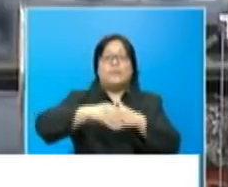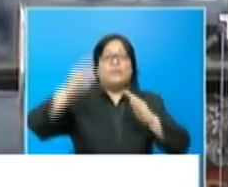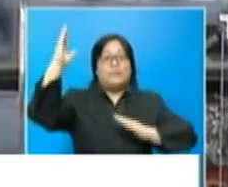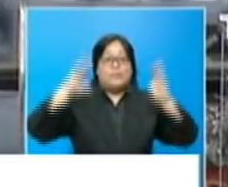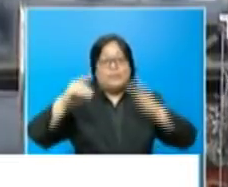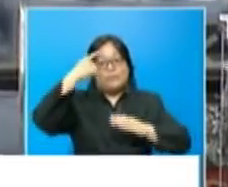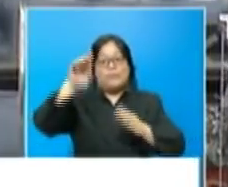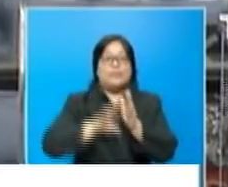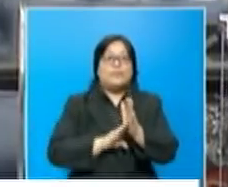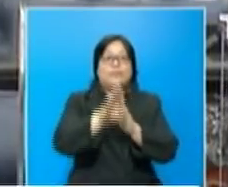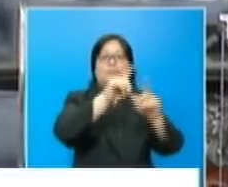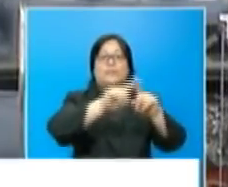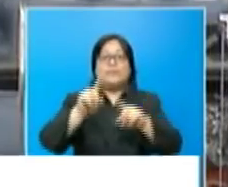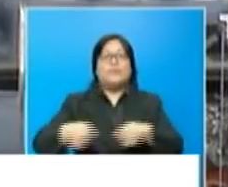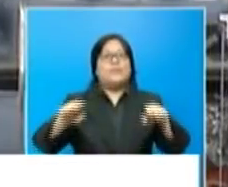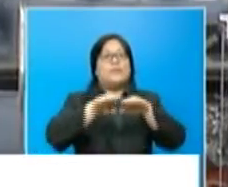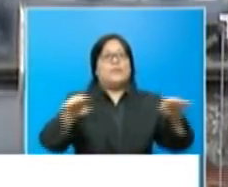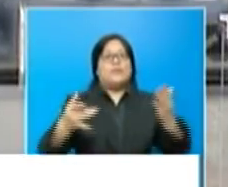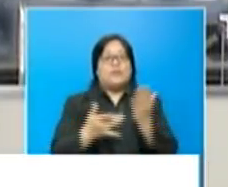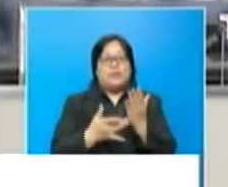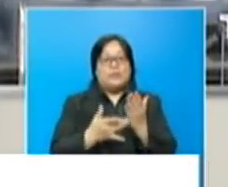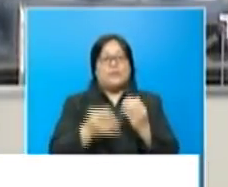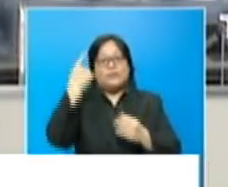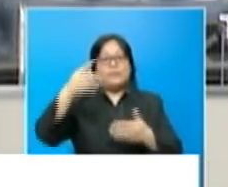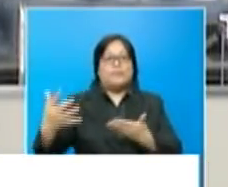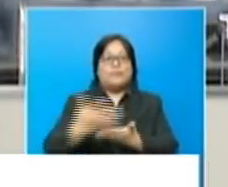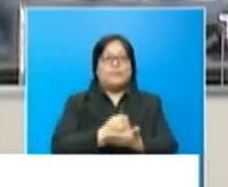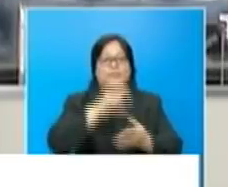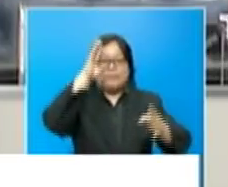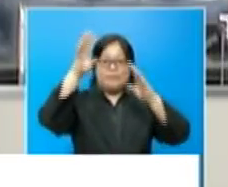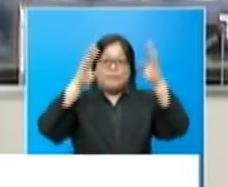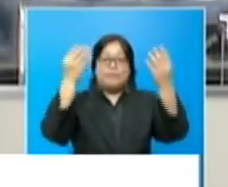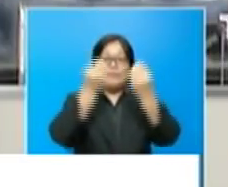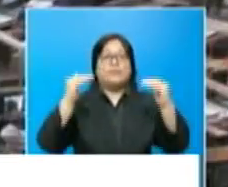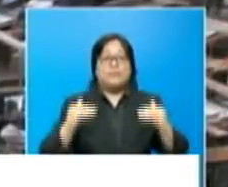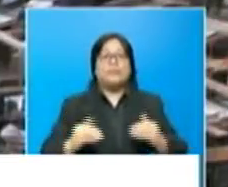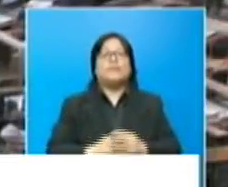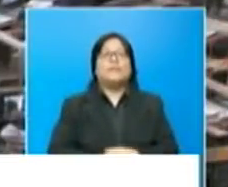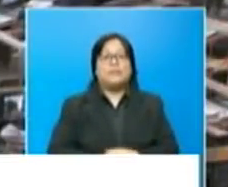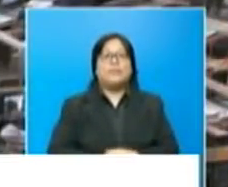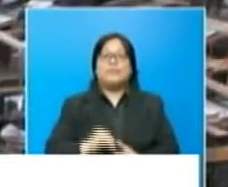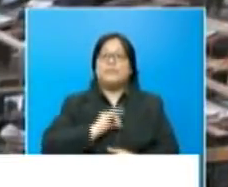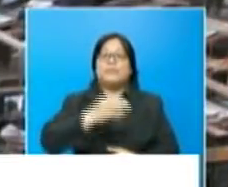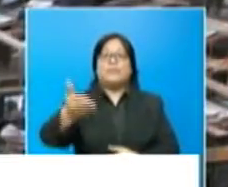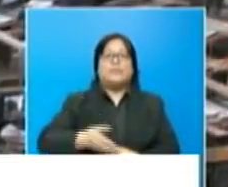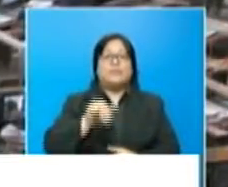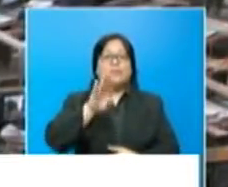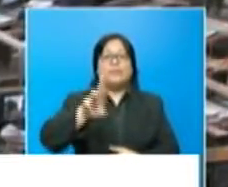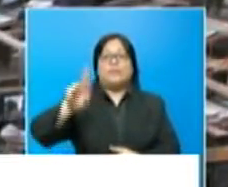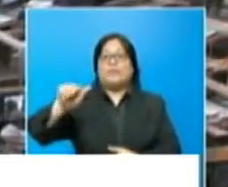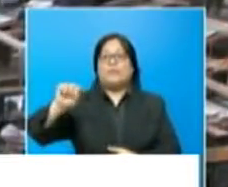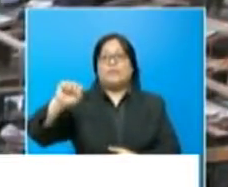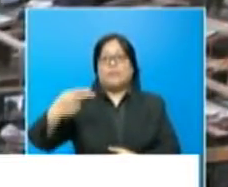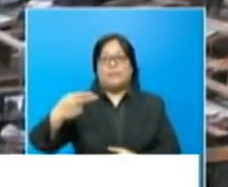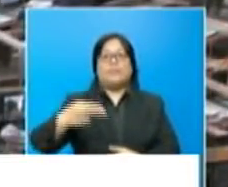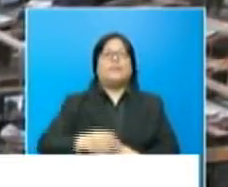tahun lagi untuk mereka, 2 tahun sampai 2 tahun setengah lagi. Jadi ini menunjukkan bahawa kerajaan PN